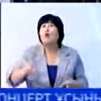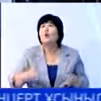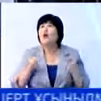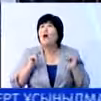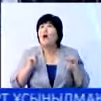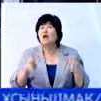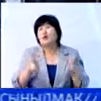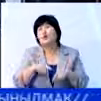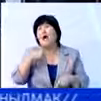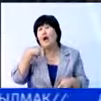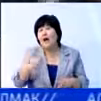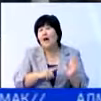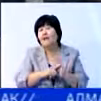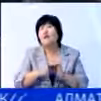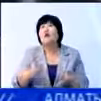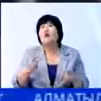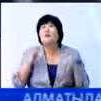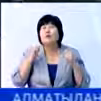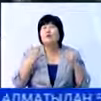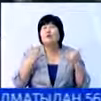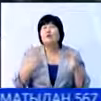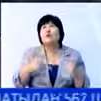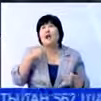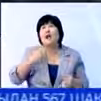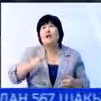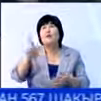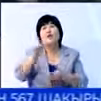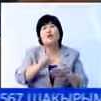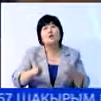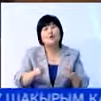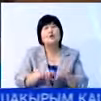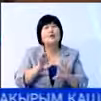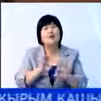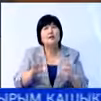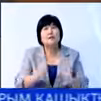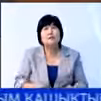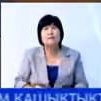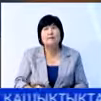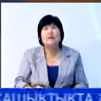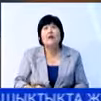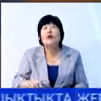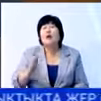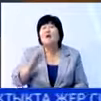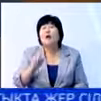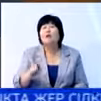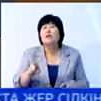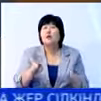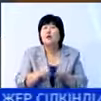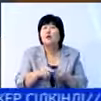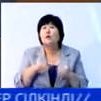адалдығы туралы айта келе, мерейтой иесіне деген лебізін жыр жолымен өрнектеді. Бақтыбай дос, Құдай